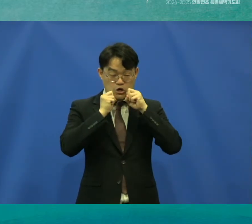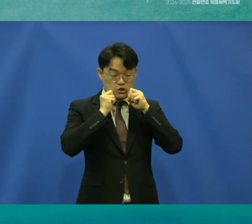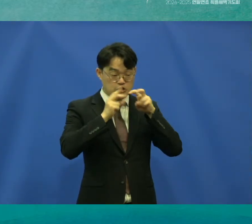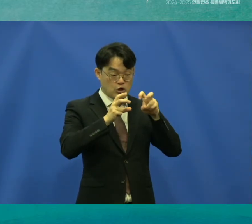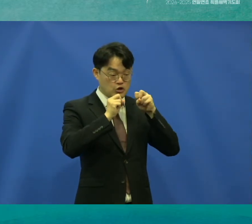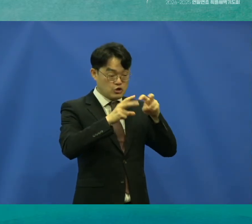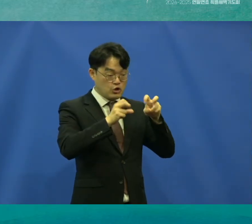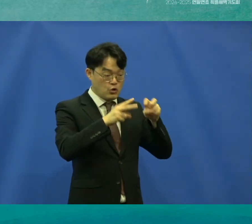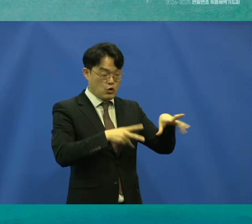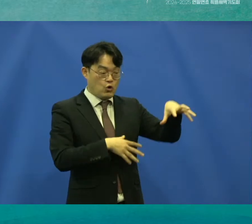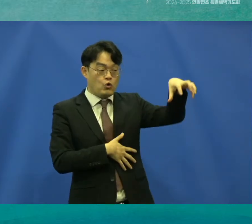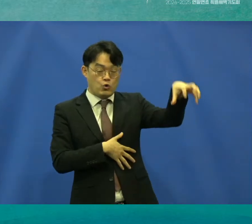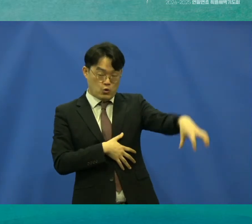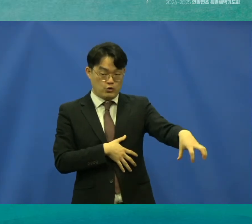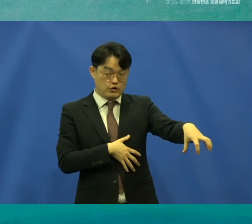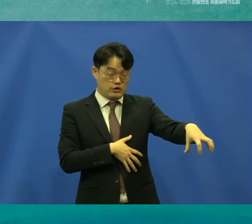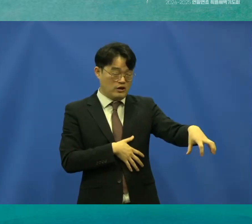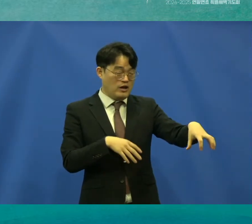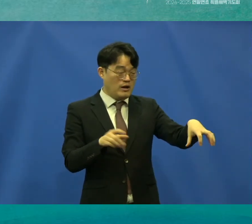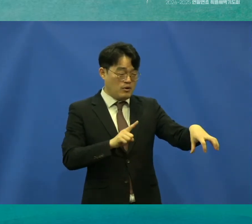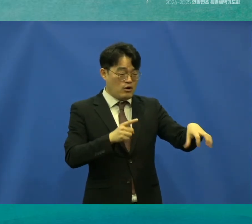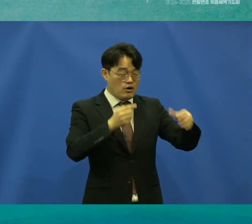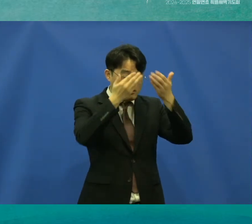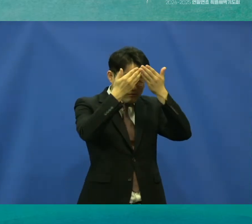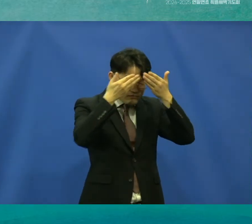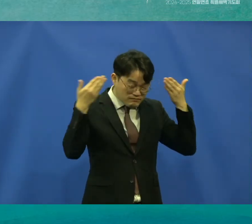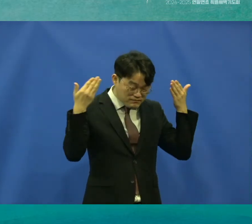10년, 20년의 그 생애를 바친 게 낭비예요?